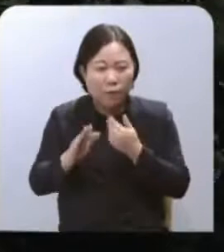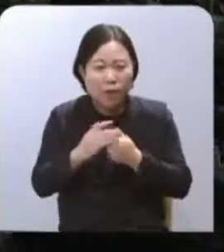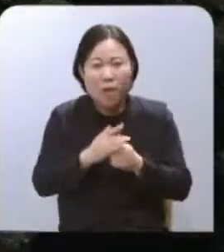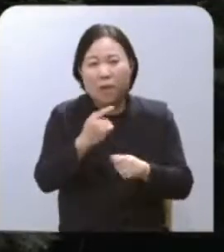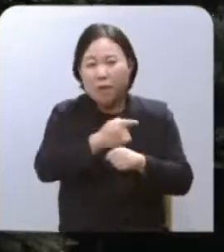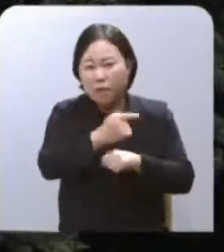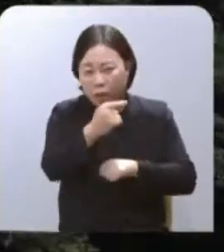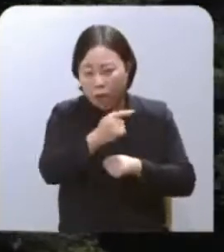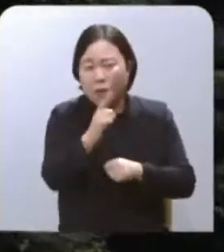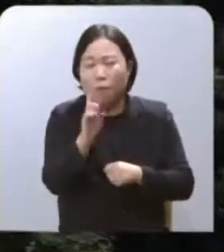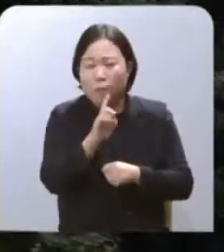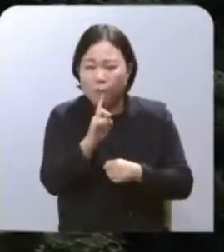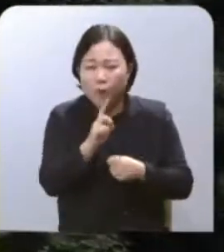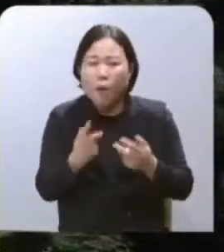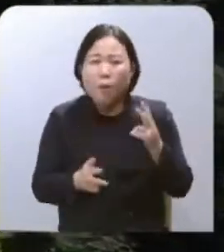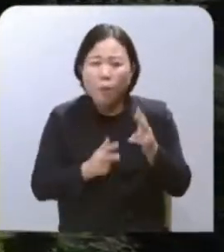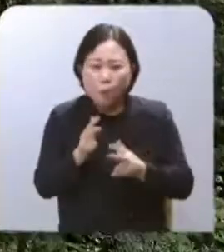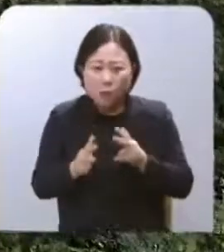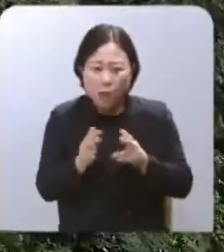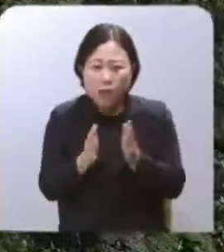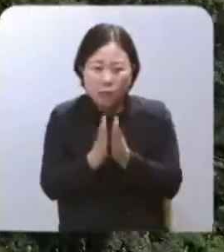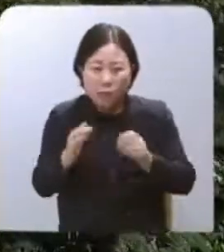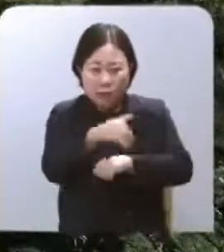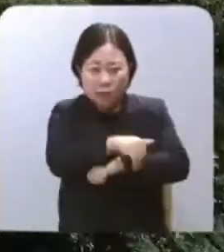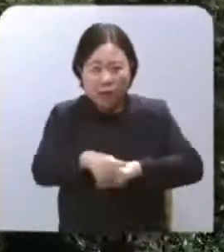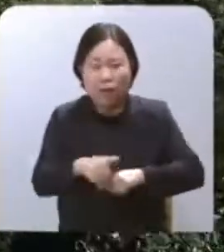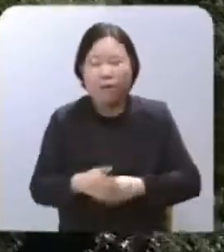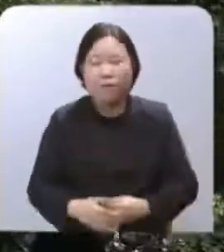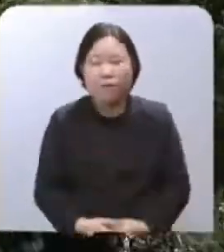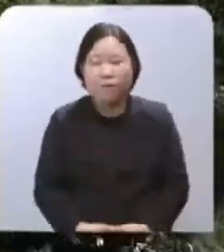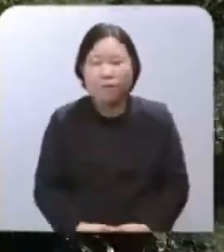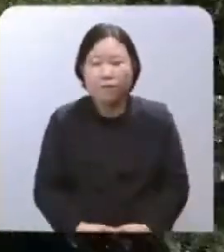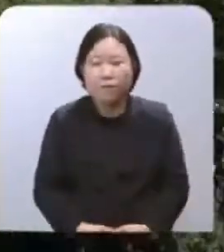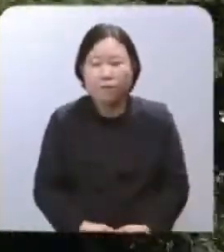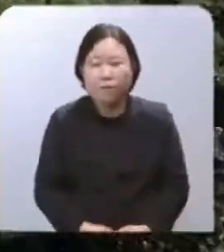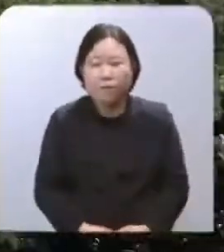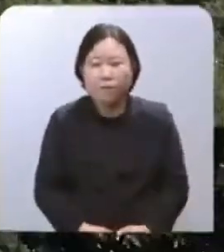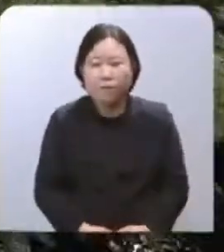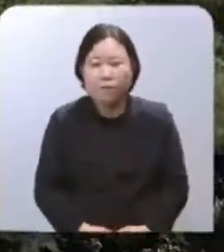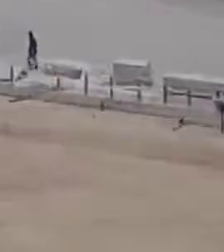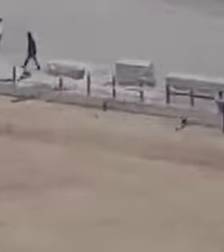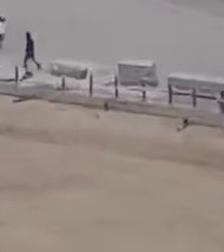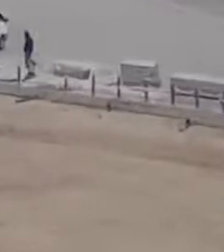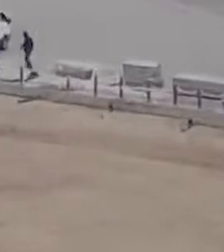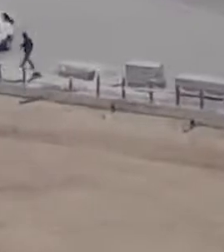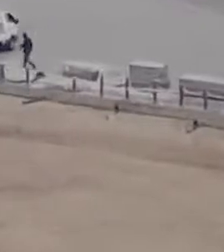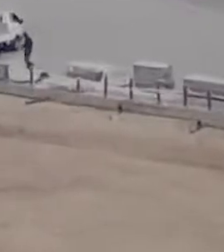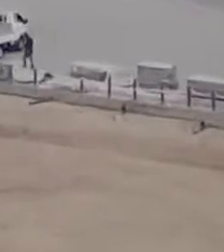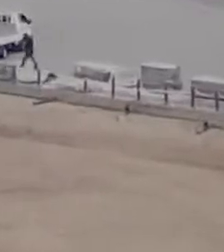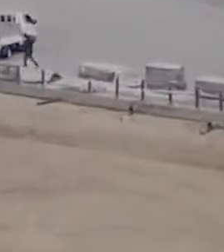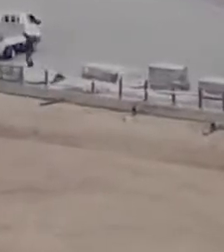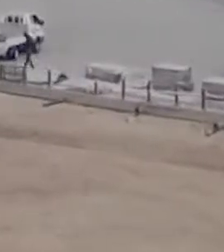품종 후계 목 수목장 조성 공사를 시작할 계획입니다 kbs 유수지 미정입니다